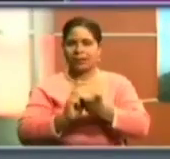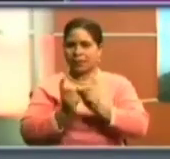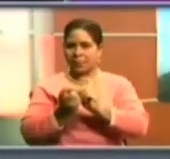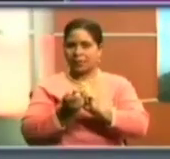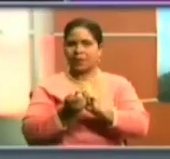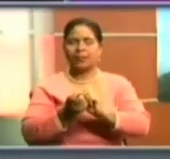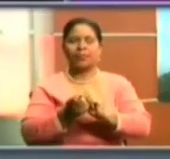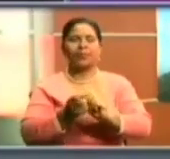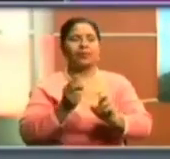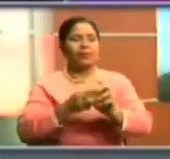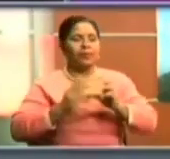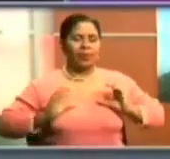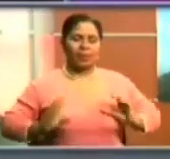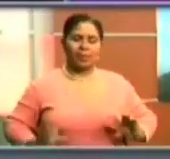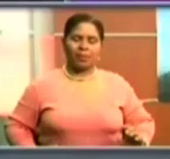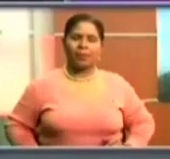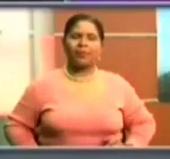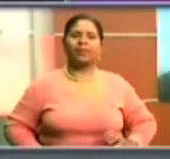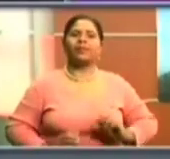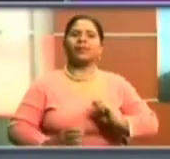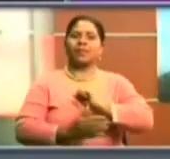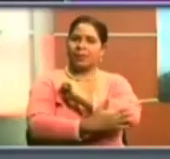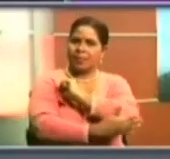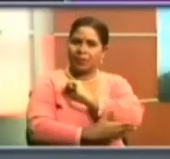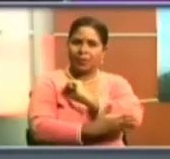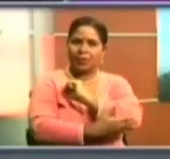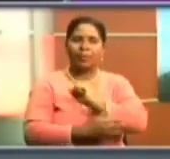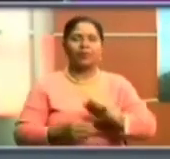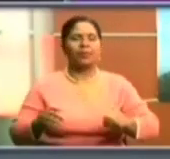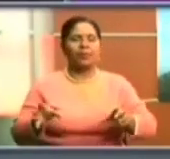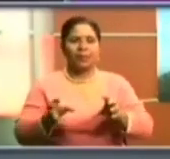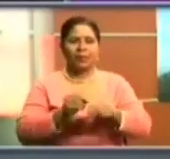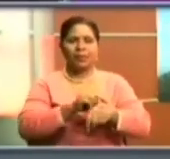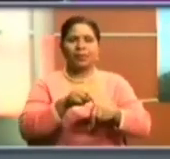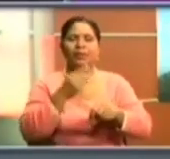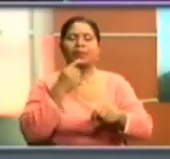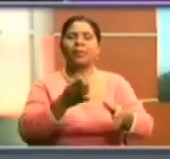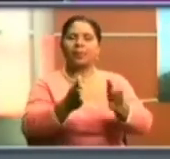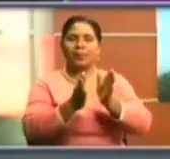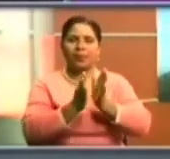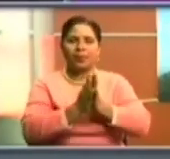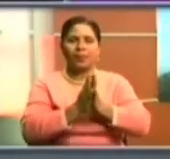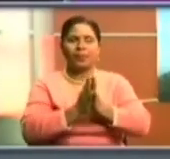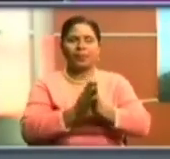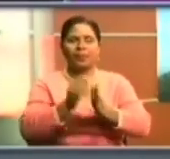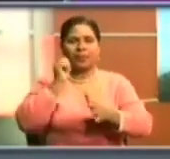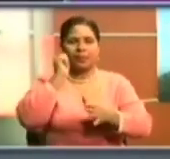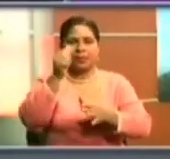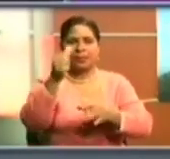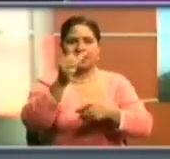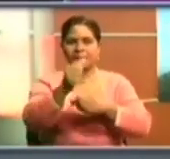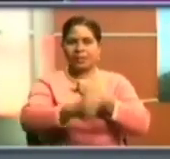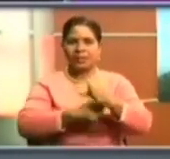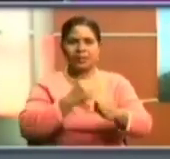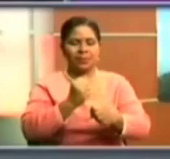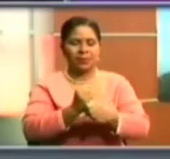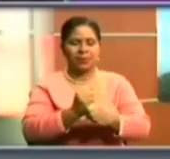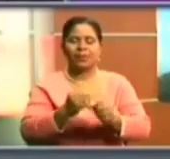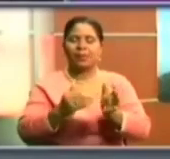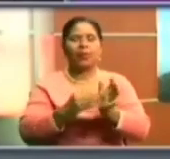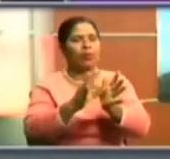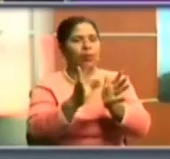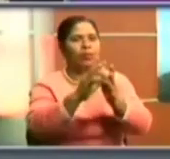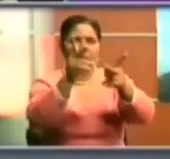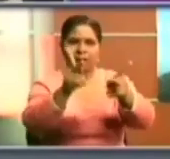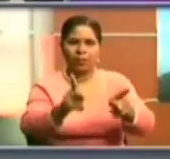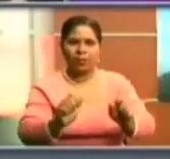gagnent dans le comportement démographique. Yo. Donc Nations Unies recommandé pour ces chaque 10 ans pour ta gagner un recensement de population.